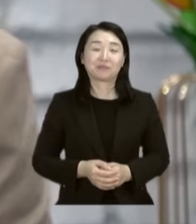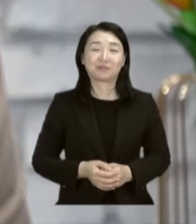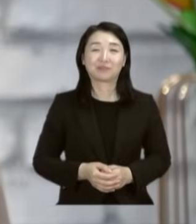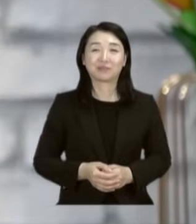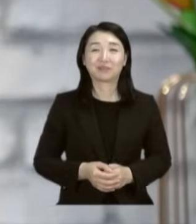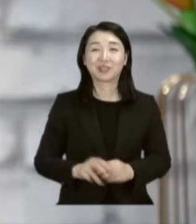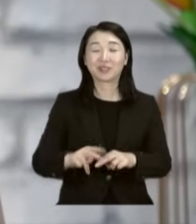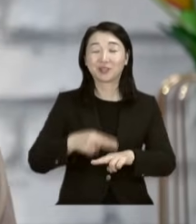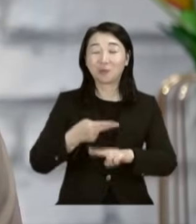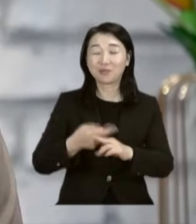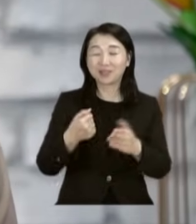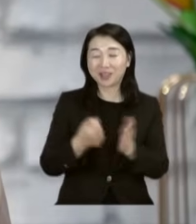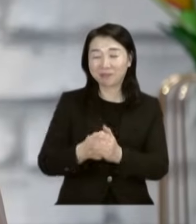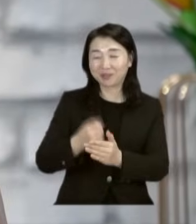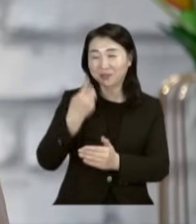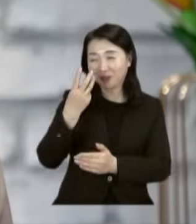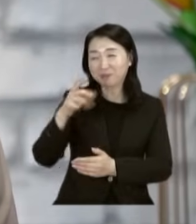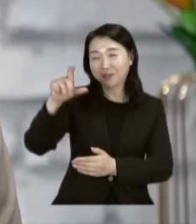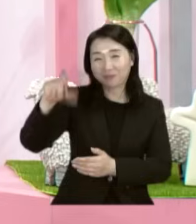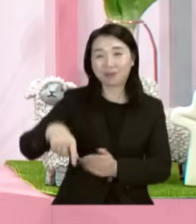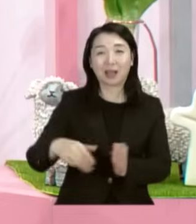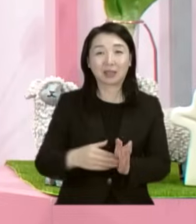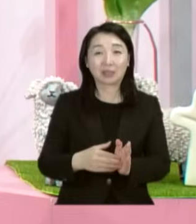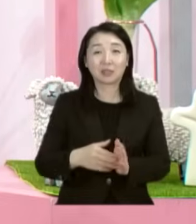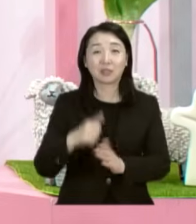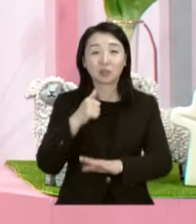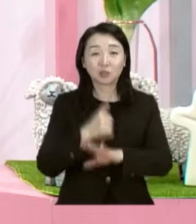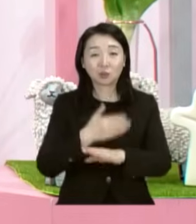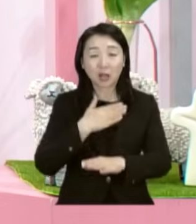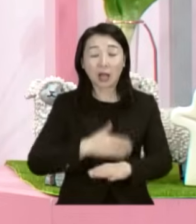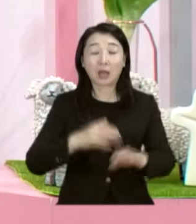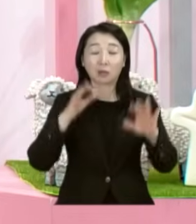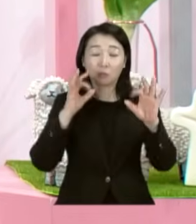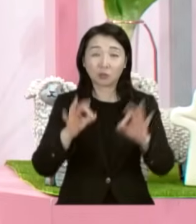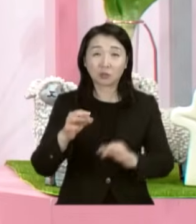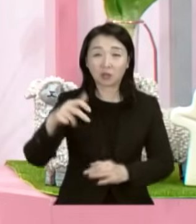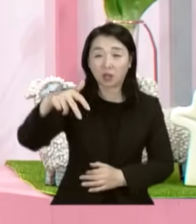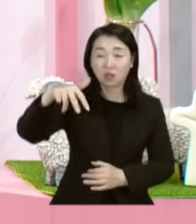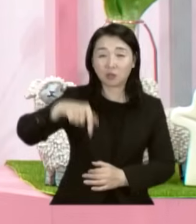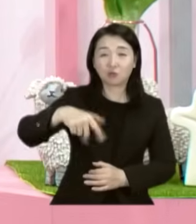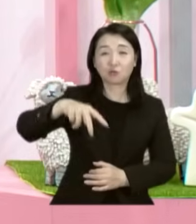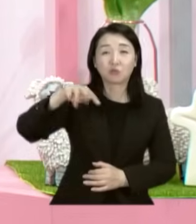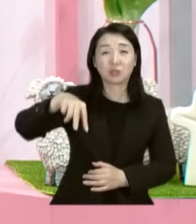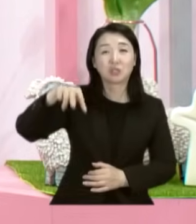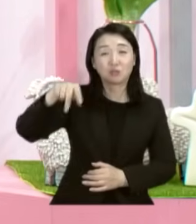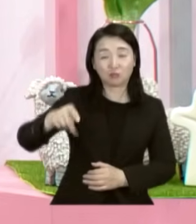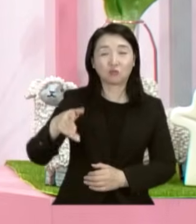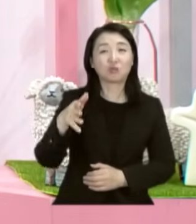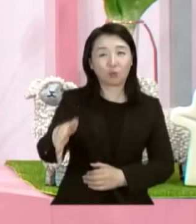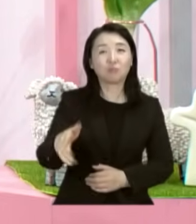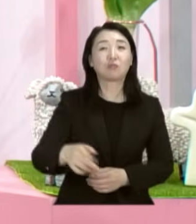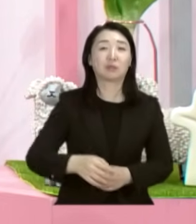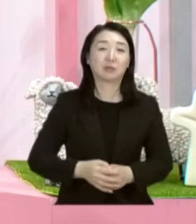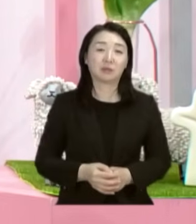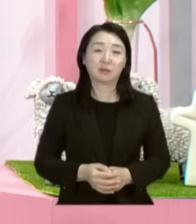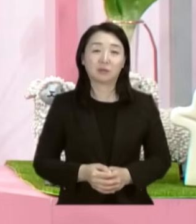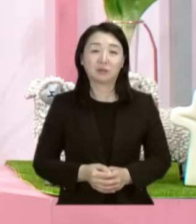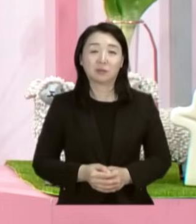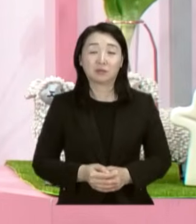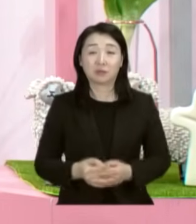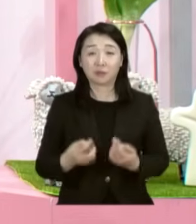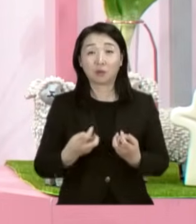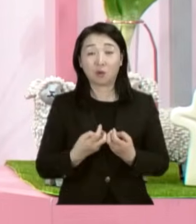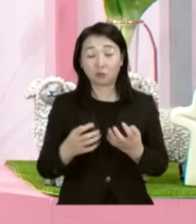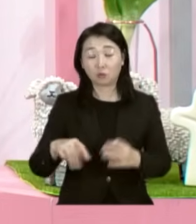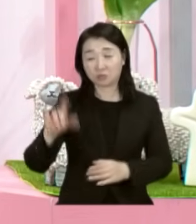상에 눈이 어두워네 주지수 전문도장이었던 거요 mma다는네 맞아요 그래서